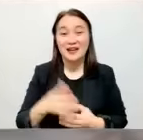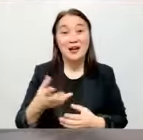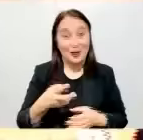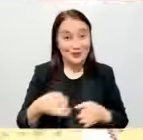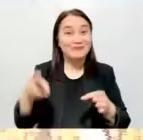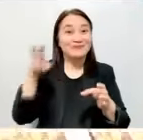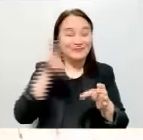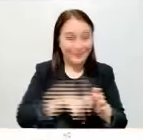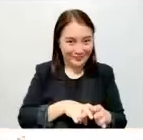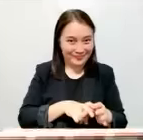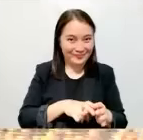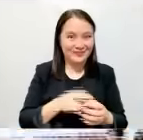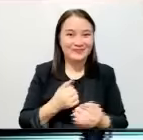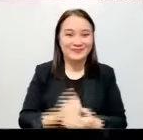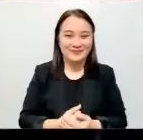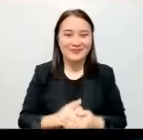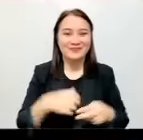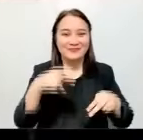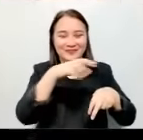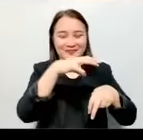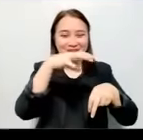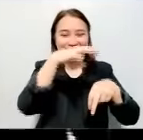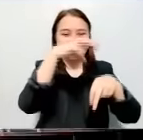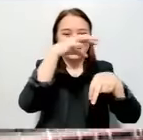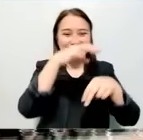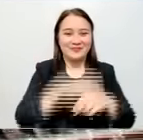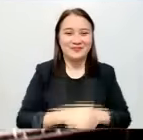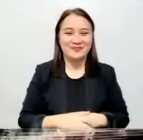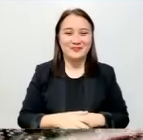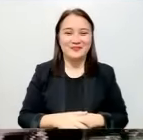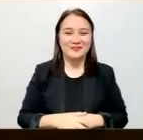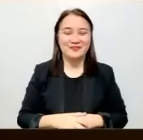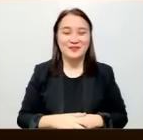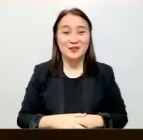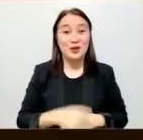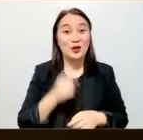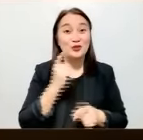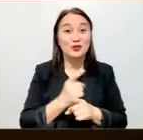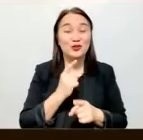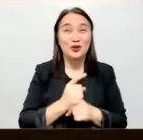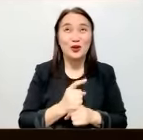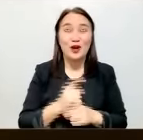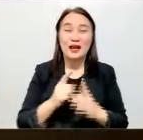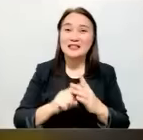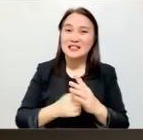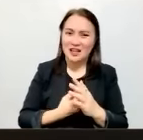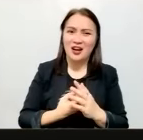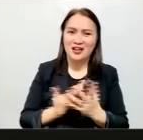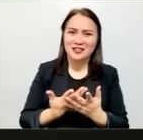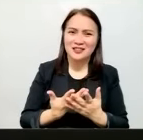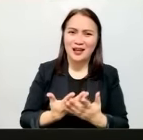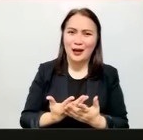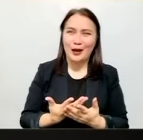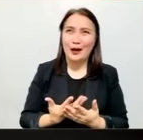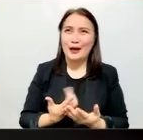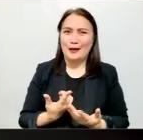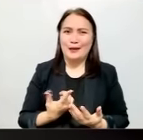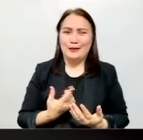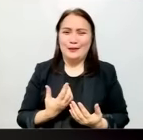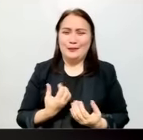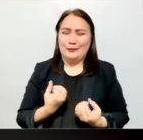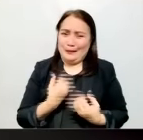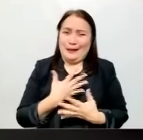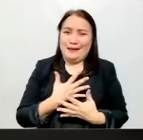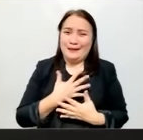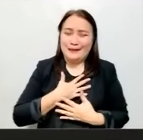chansang makasakay sa isang hot air balloon. Alam mo, yung simula, yung imbusa, medyo nakakatakot ha, sa totoo lang. At alam mo kung